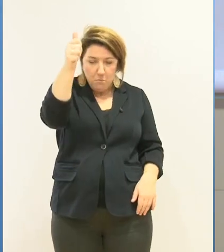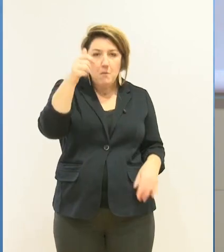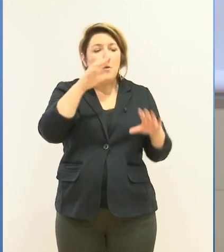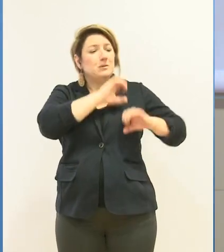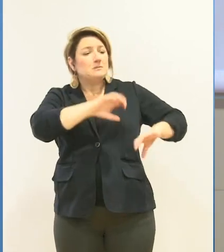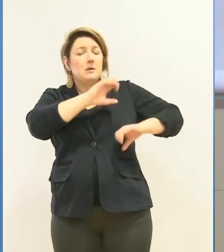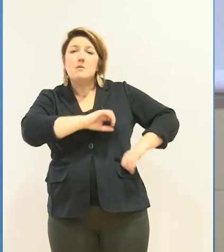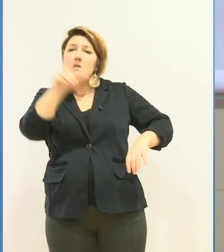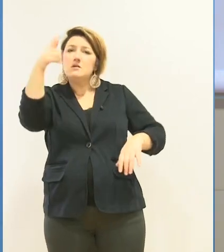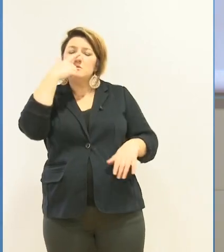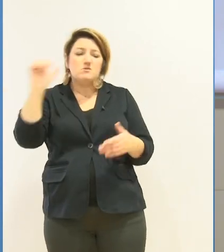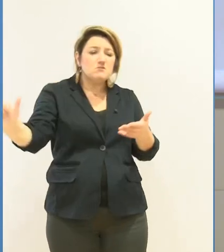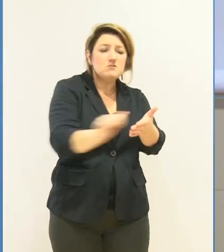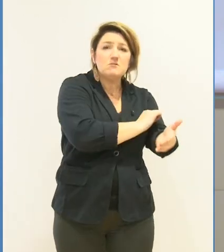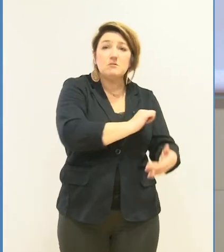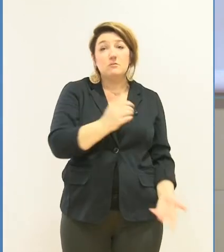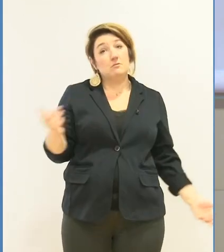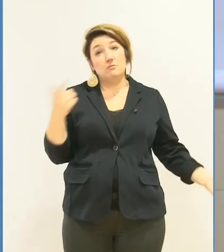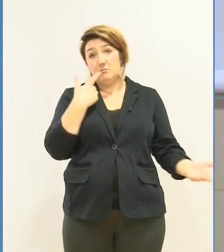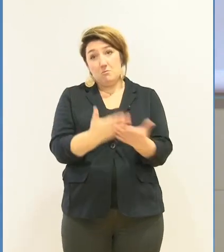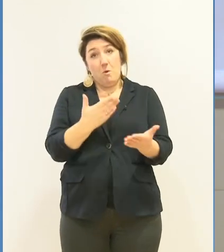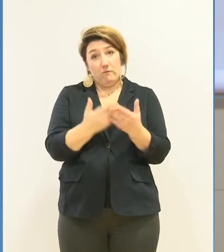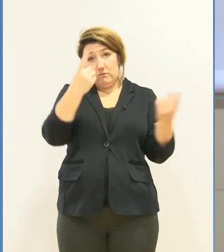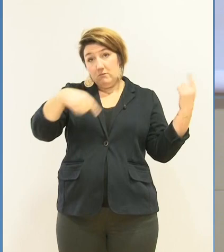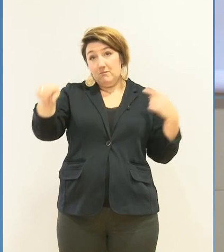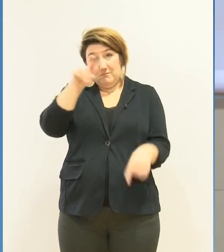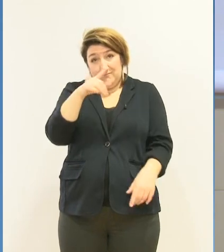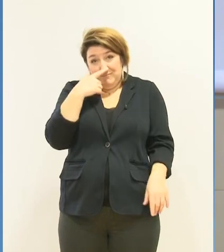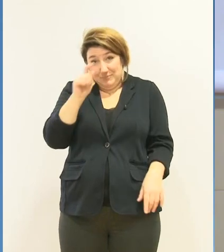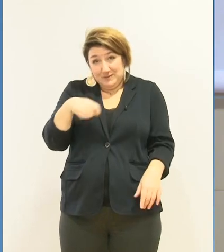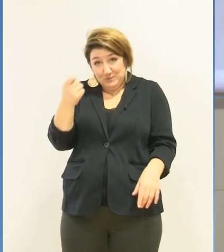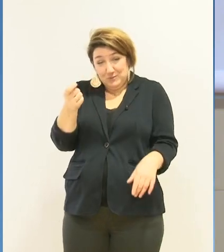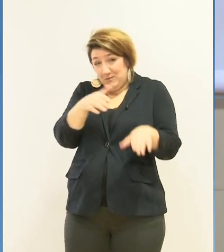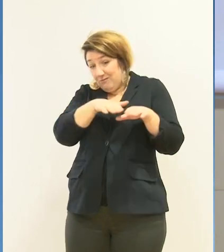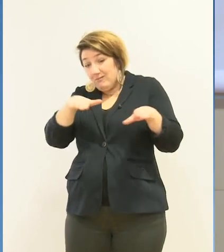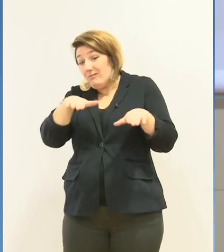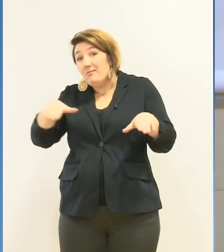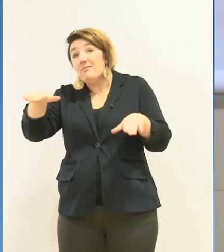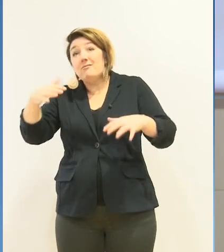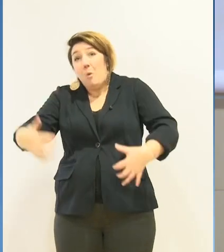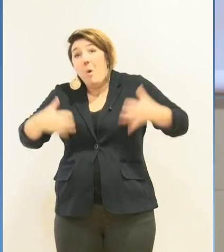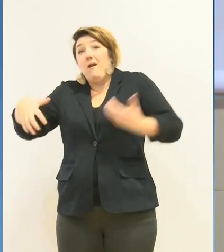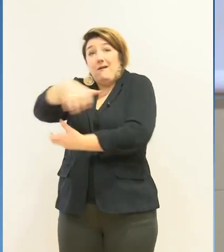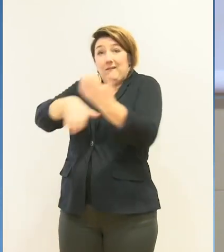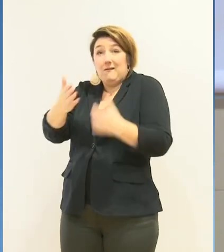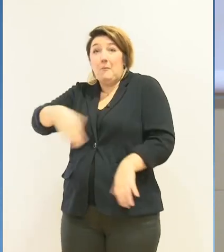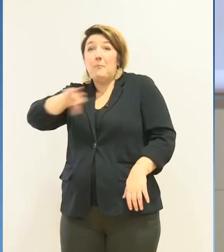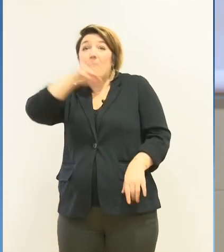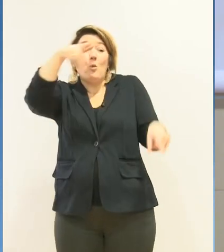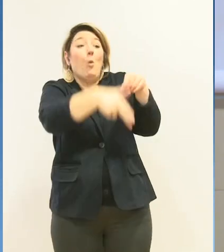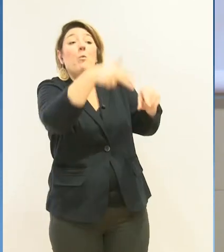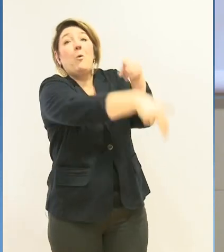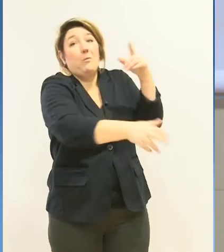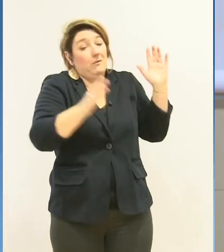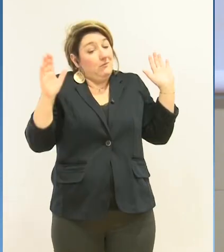institutionnels ne doivent pas s'étonner également que les aspirations s'exprime autrement par des moyens tumultueux prenons